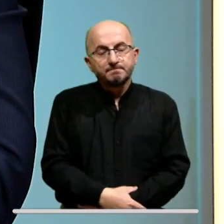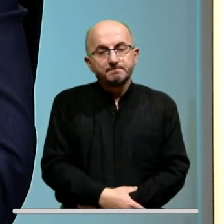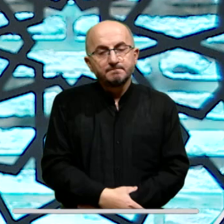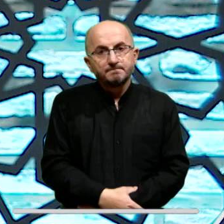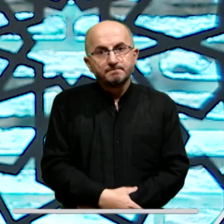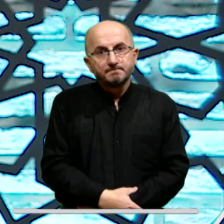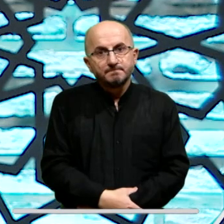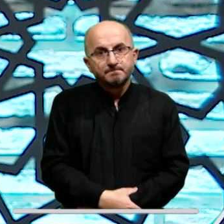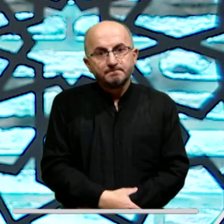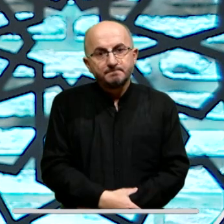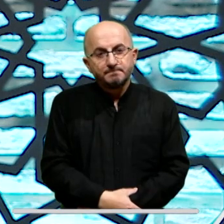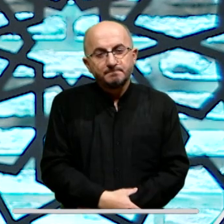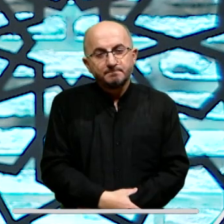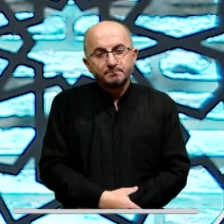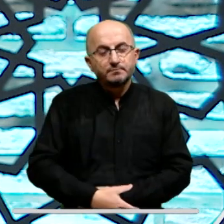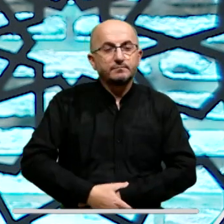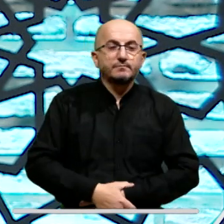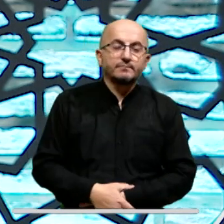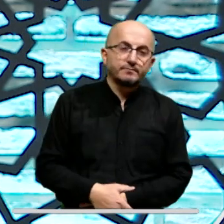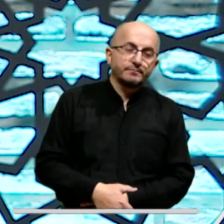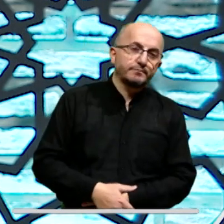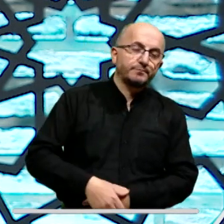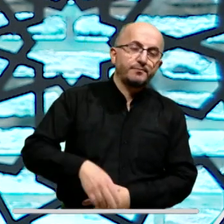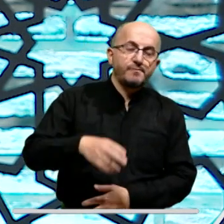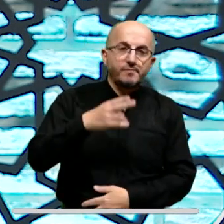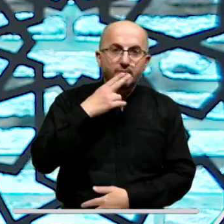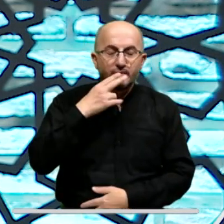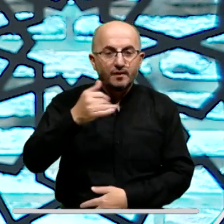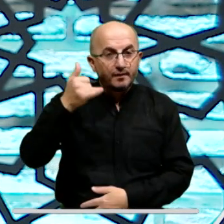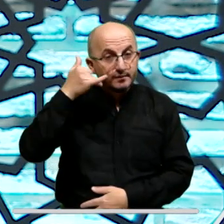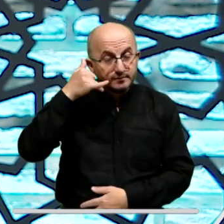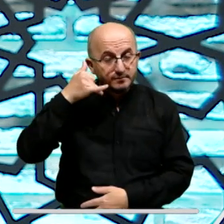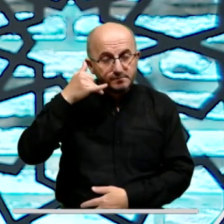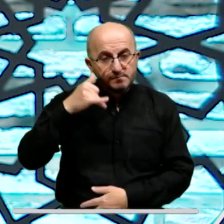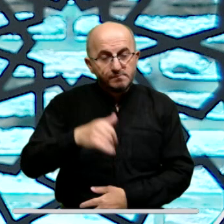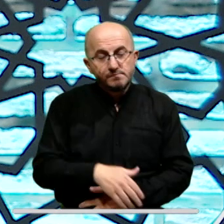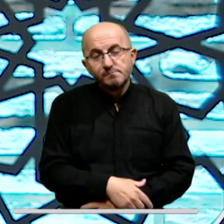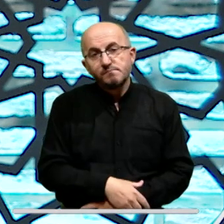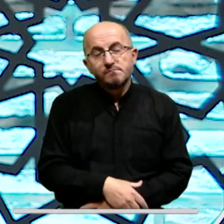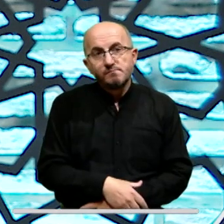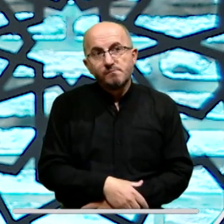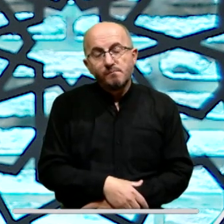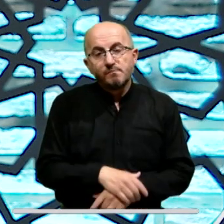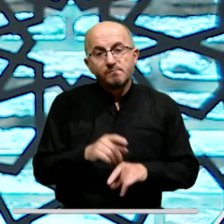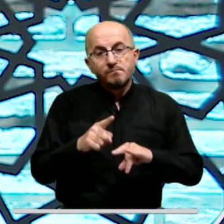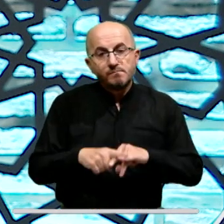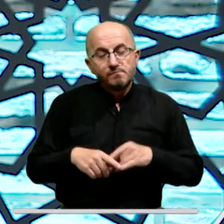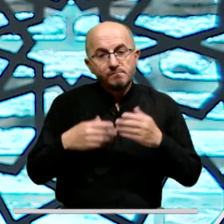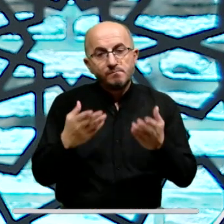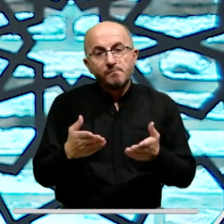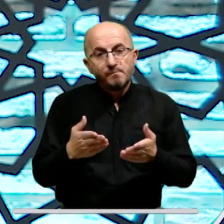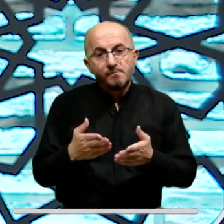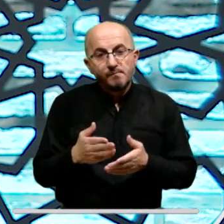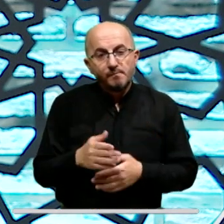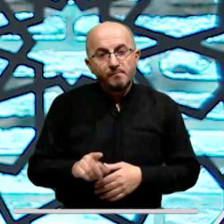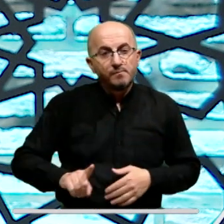etsin. Samsun'dan bir telefon bağlantısı gerçekleştireceğiz. Kamil Bey telefon attığımızda. Hoş geldiniz Kamil Bey. Sağ